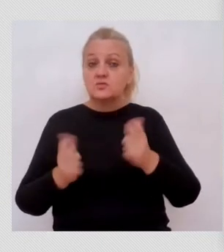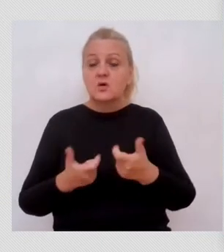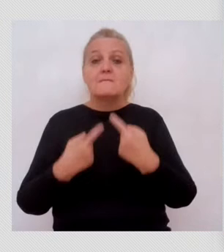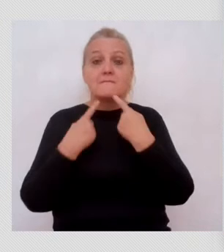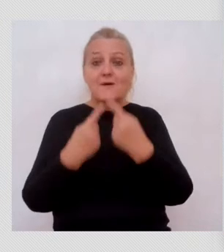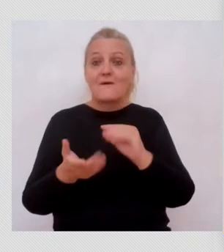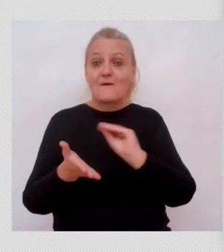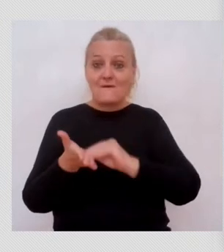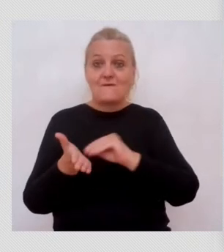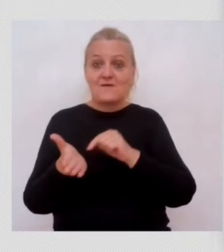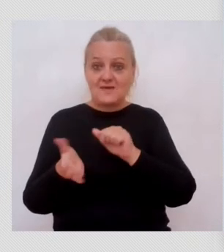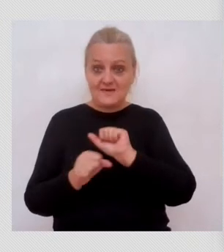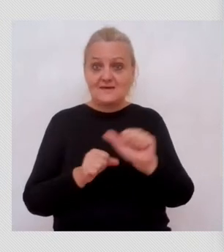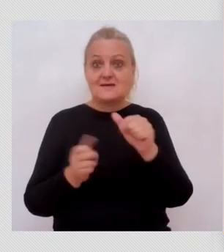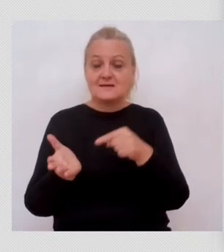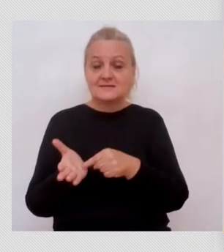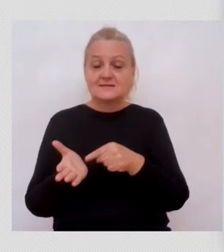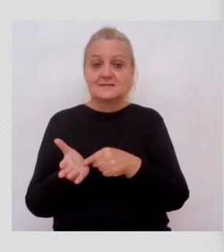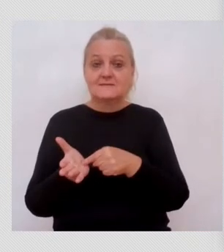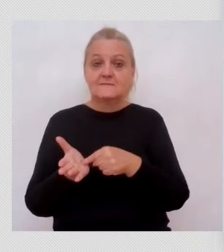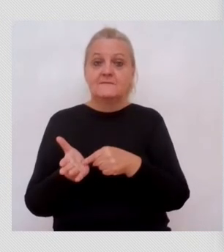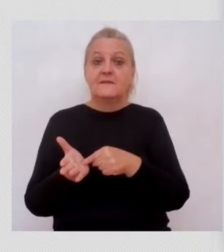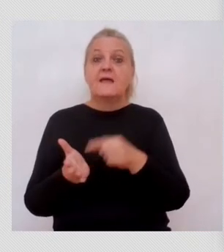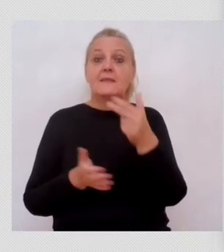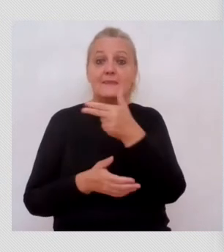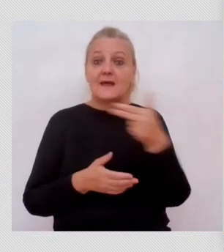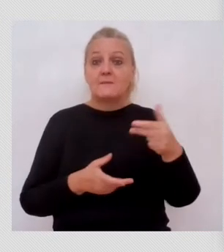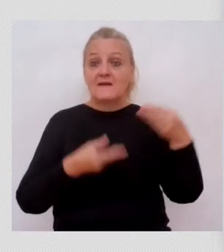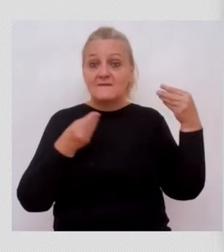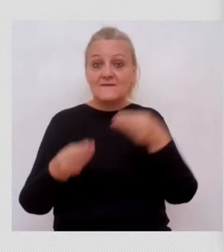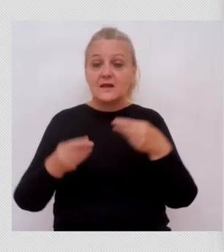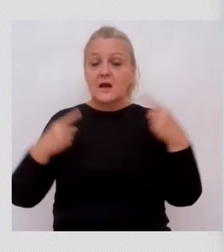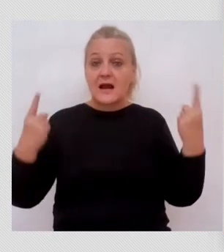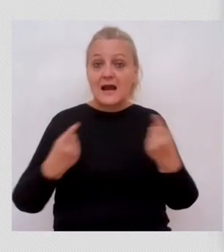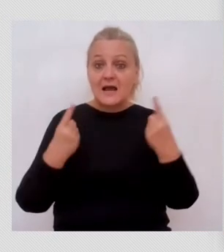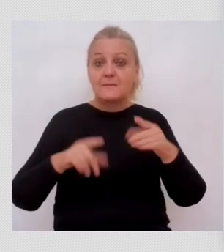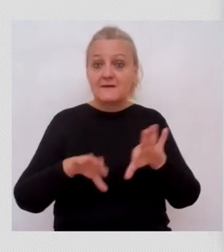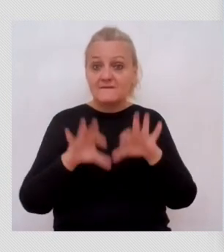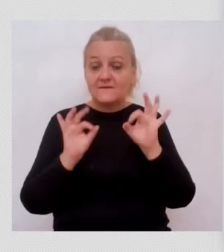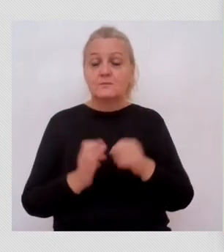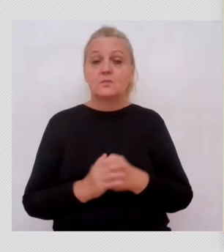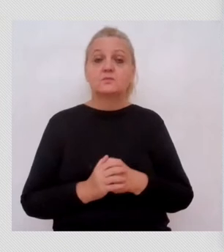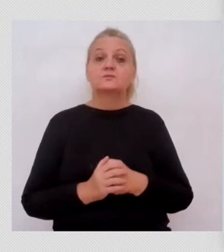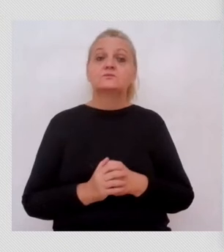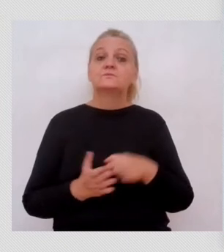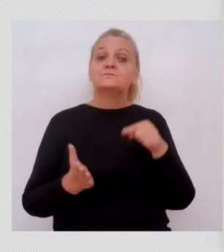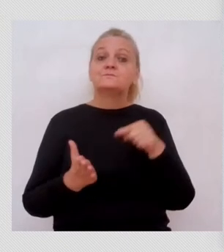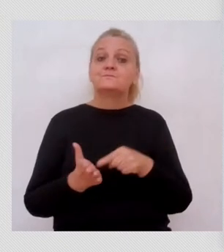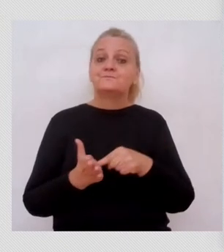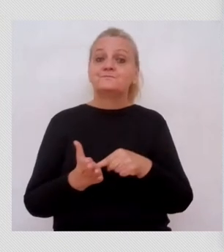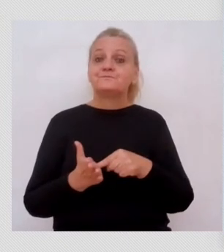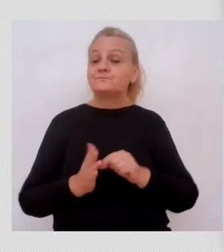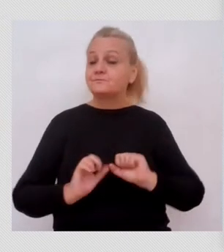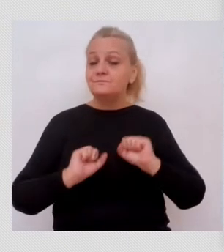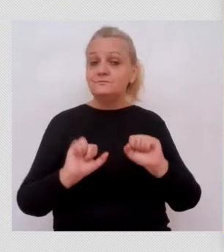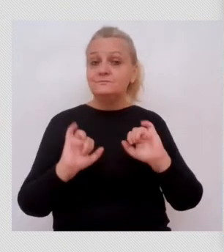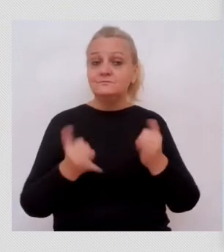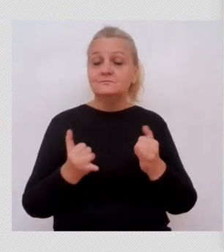uwagi na to, że kwestie finansowania kampanii wyborczych są zdeterminowane